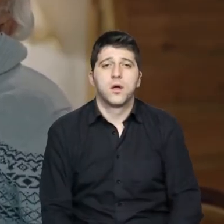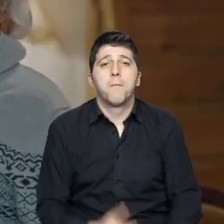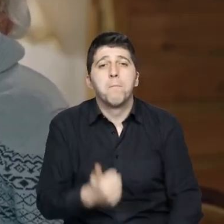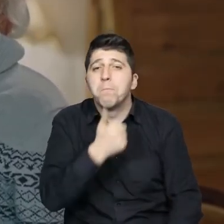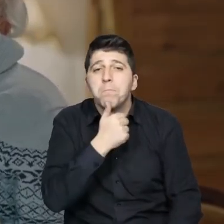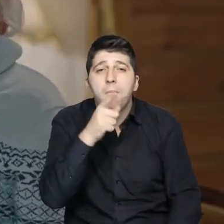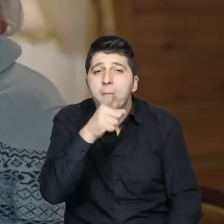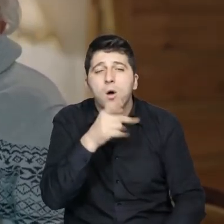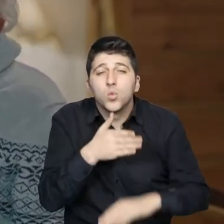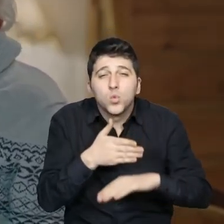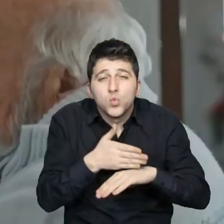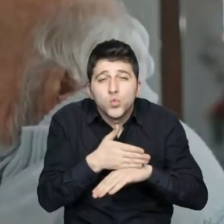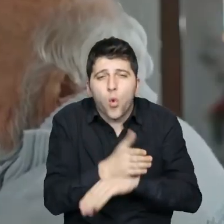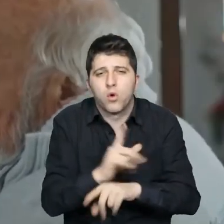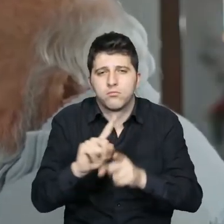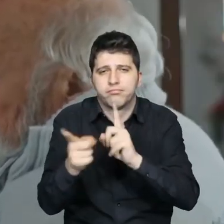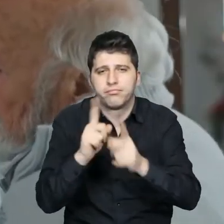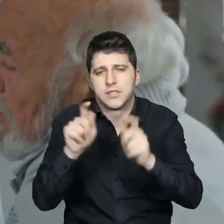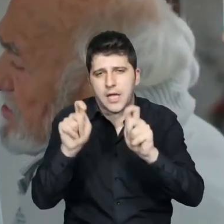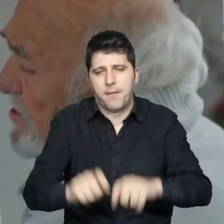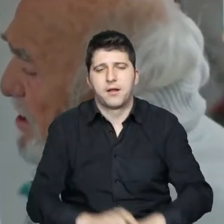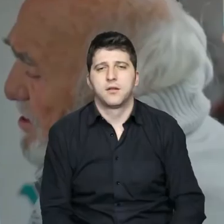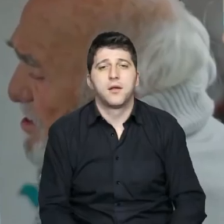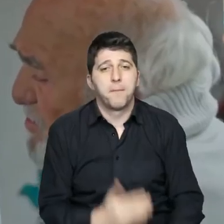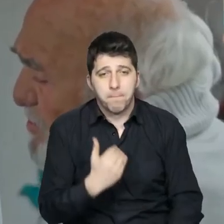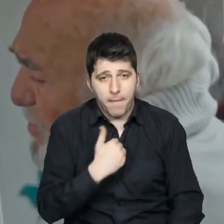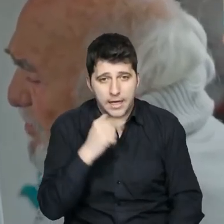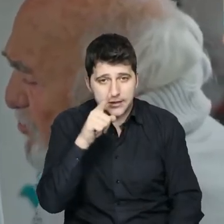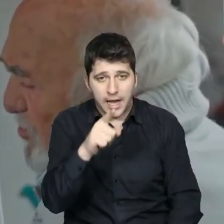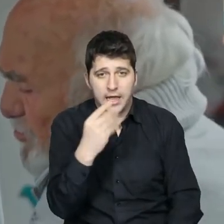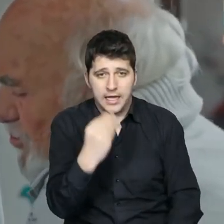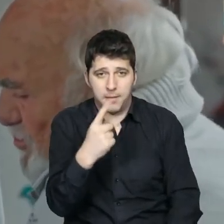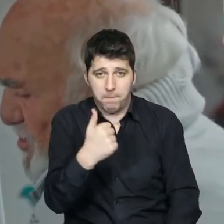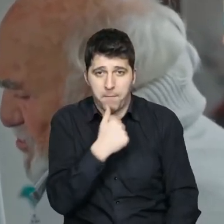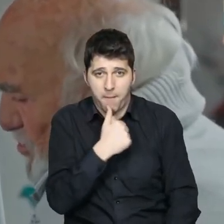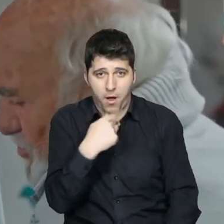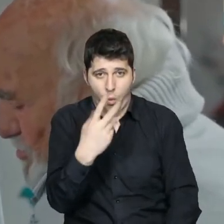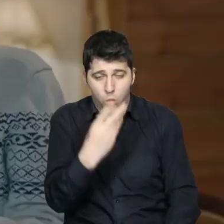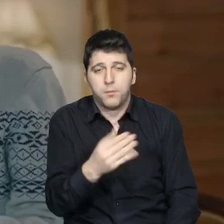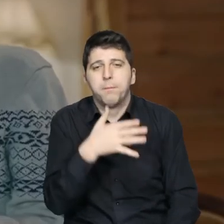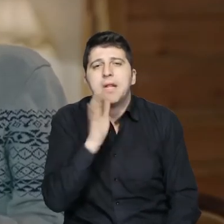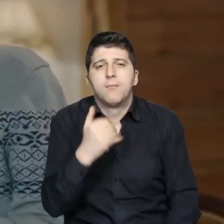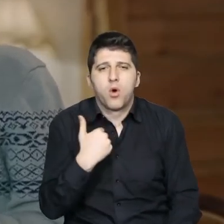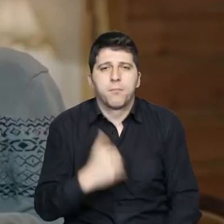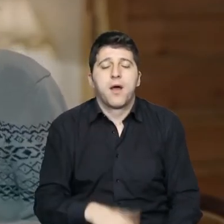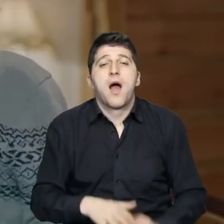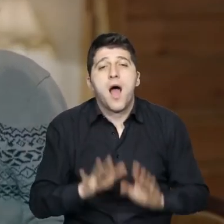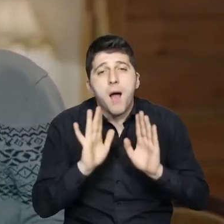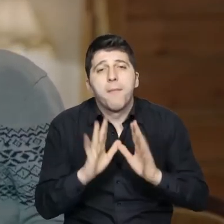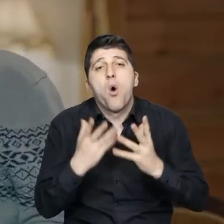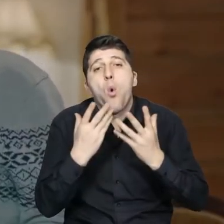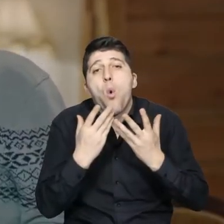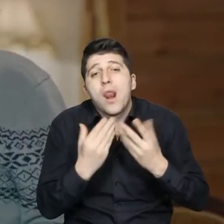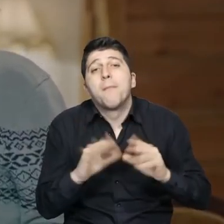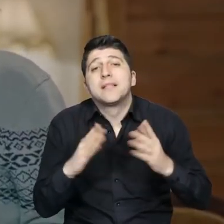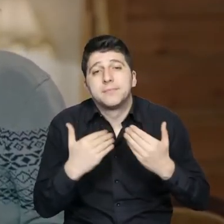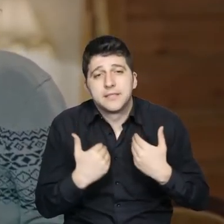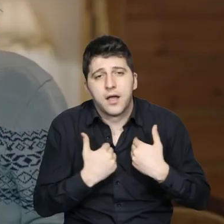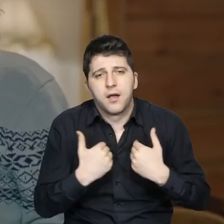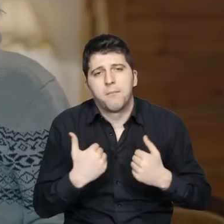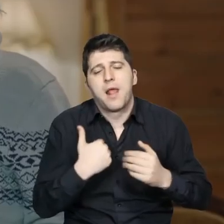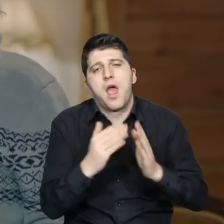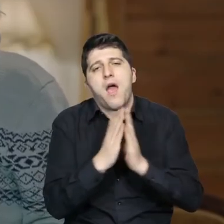Babalar doğruyu gösterir. Ben sana iyi bir baba olur mu bilmiyorum. Ama olamadımsa